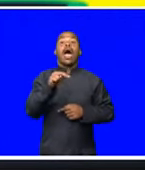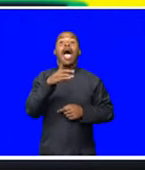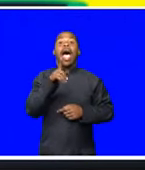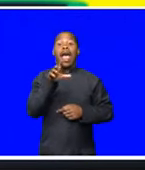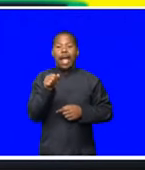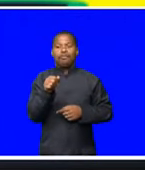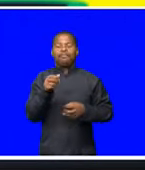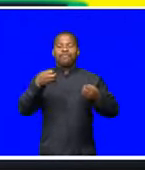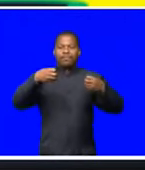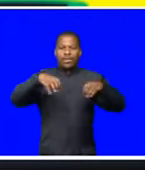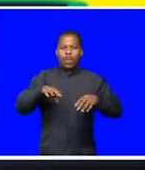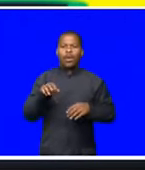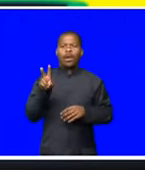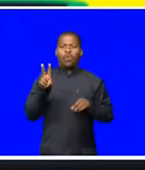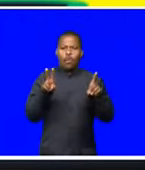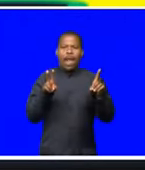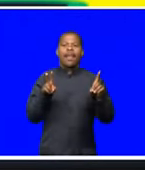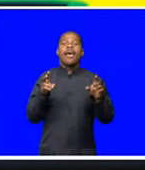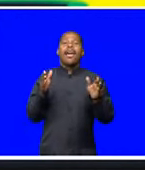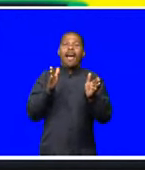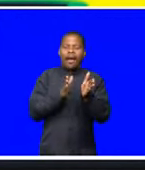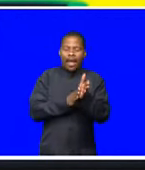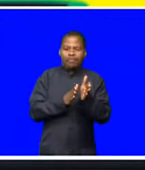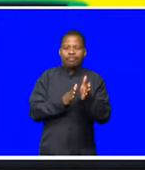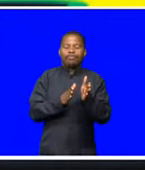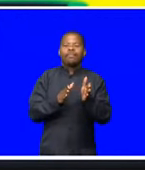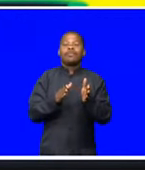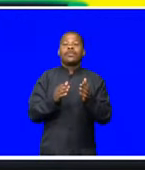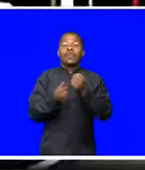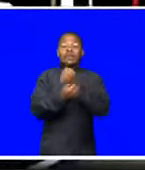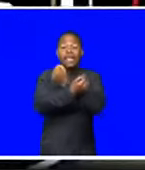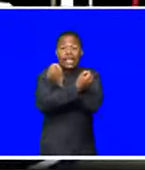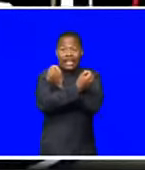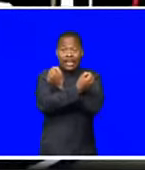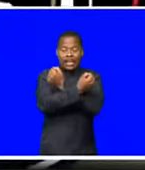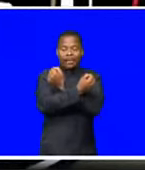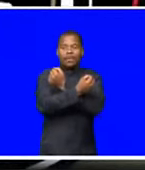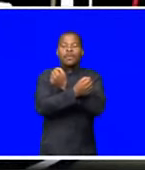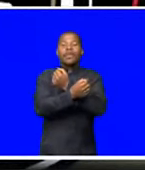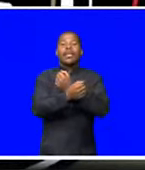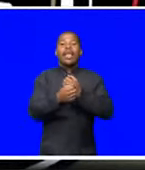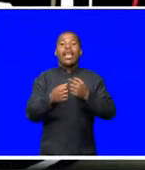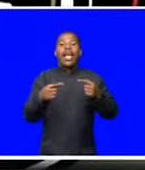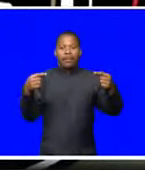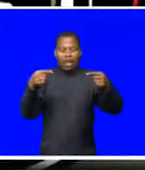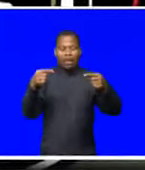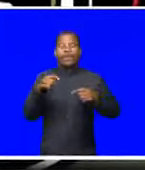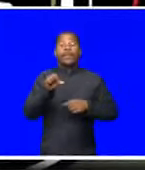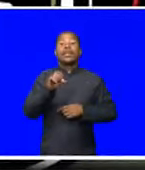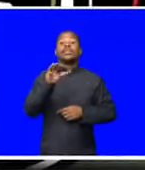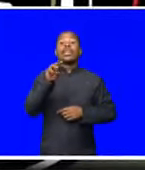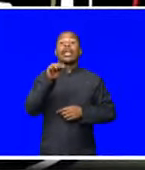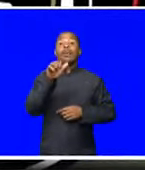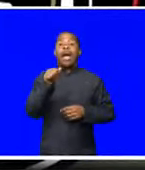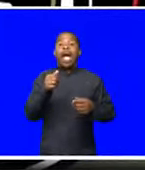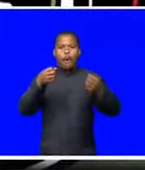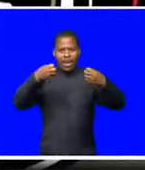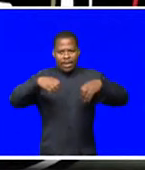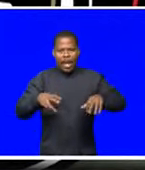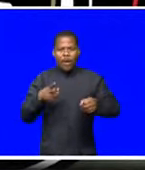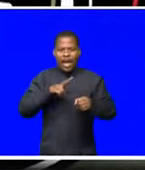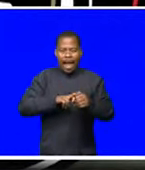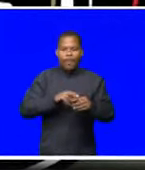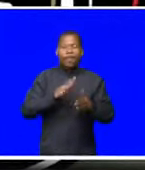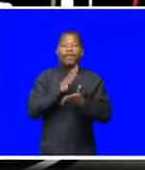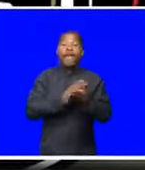Luanda eseven lase Angola kanzi iCAF Confederations Cup iOrlando Pirates. Emidlalo leso sesigabeni semakota finals